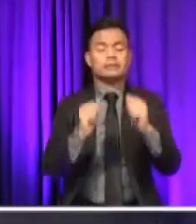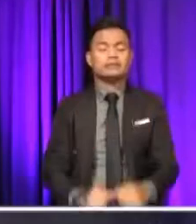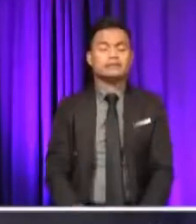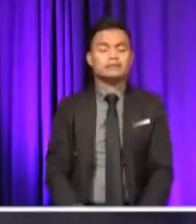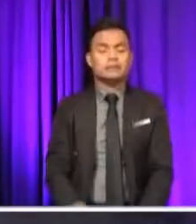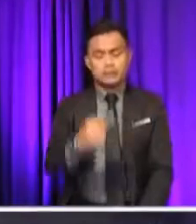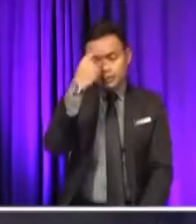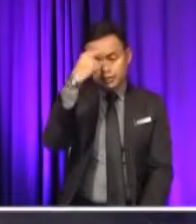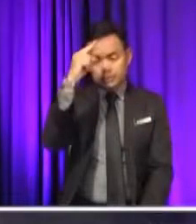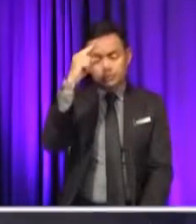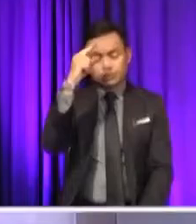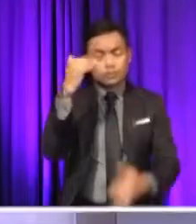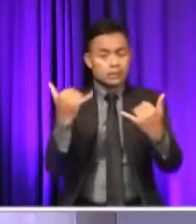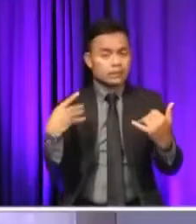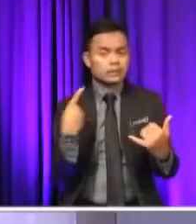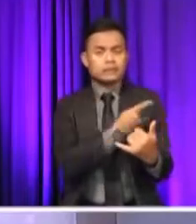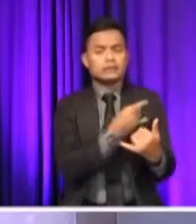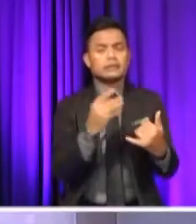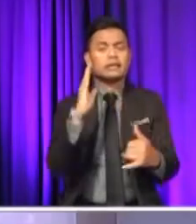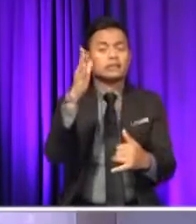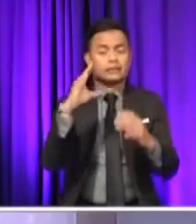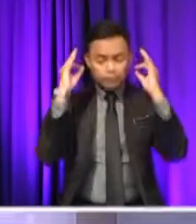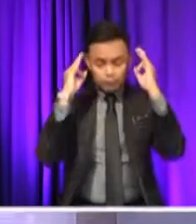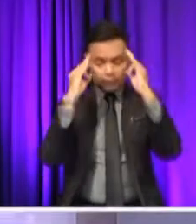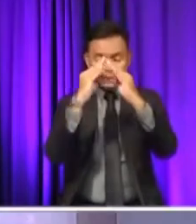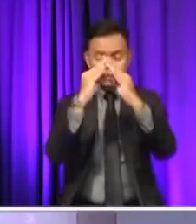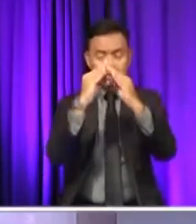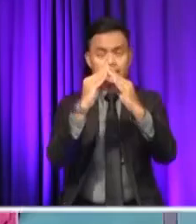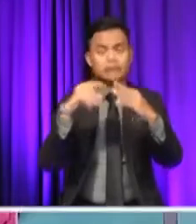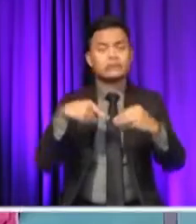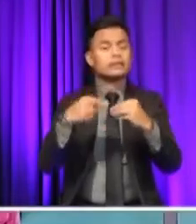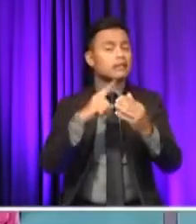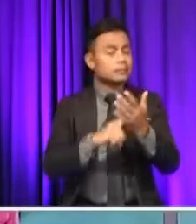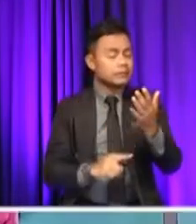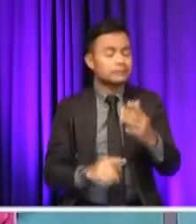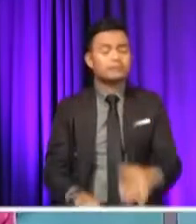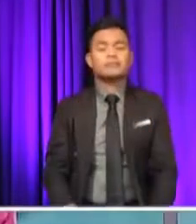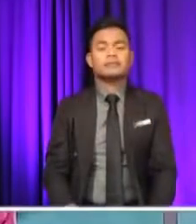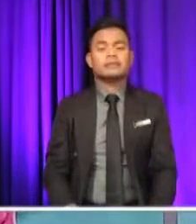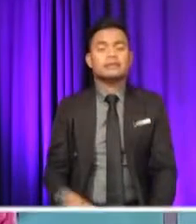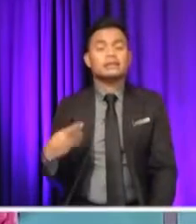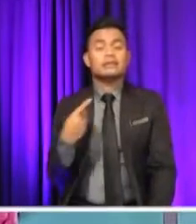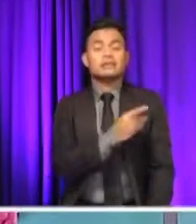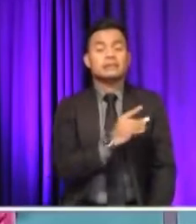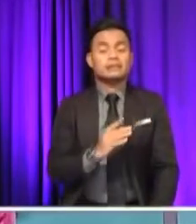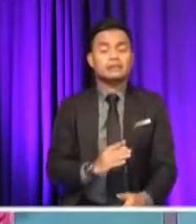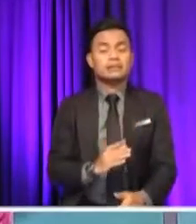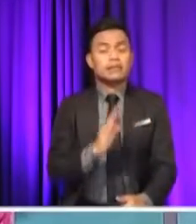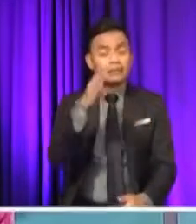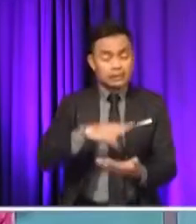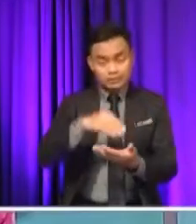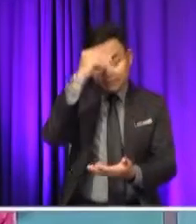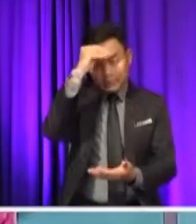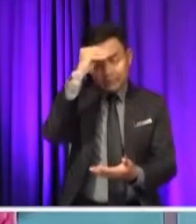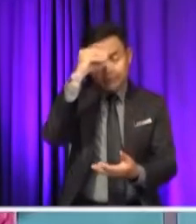Untuk segmen ini kita nak fokuskan tentang apa? Okey, hari ini kita akan ulang kaji tentang tajuk sistem elektrik dan sistem